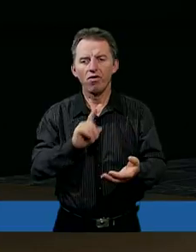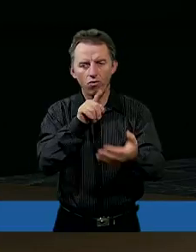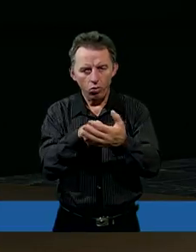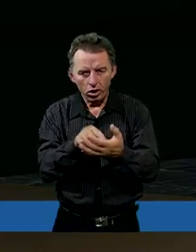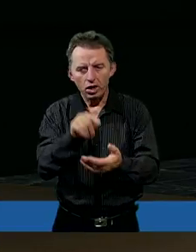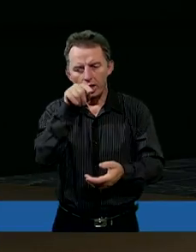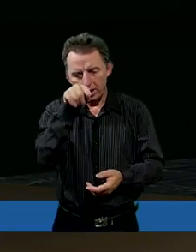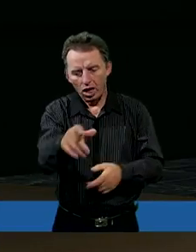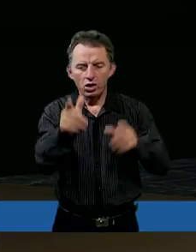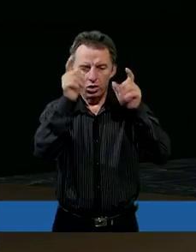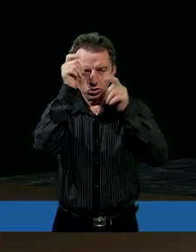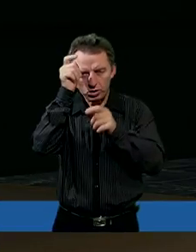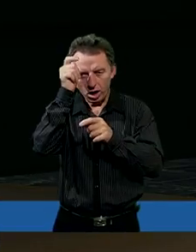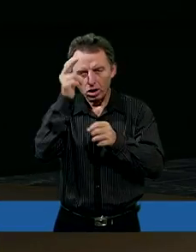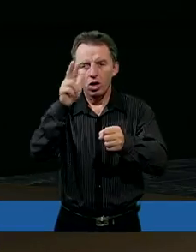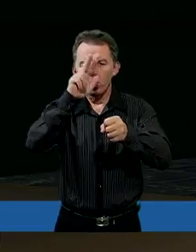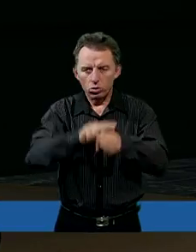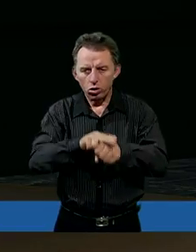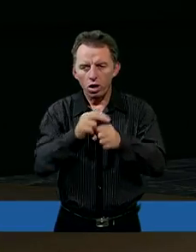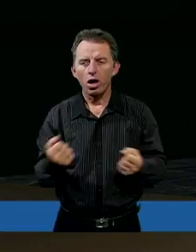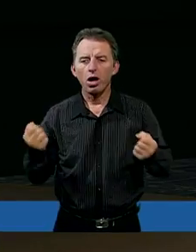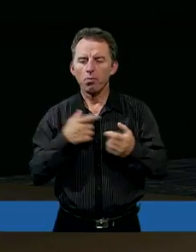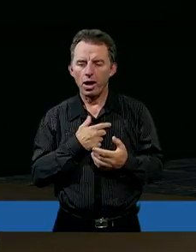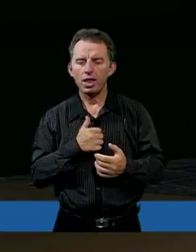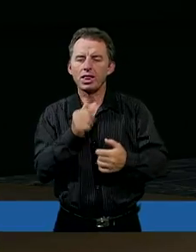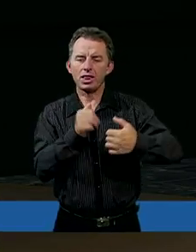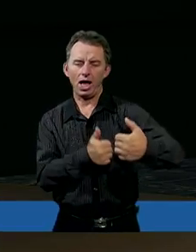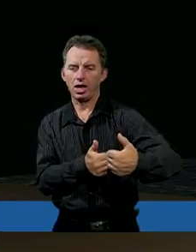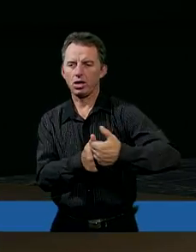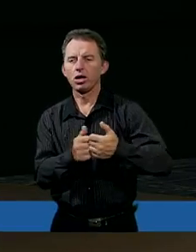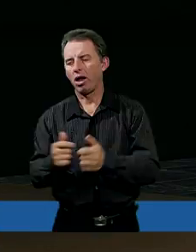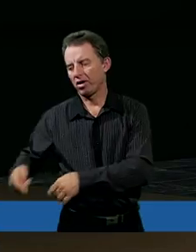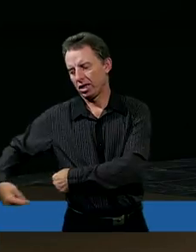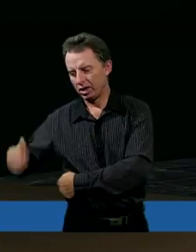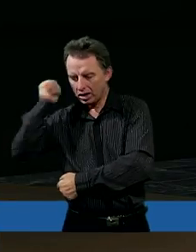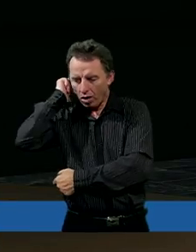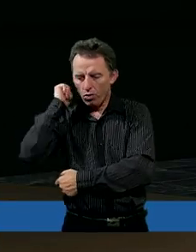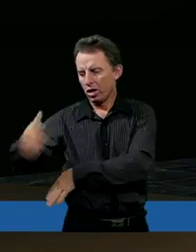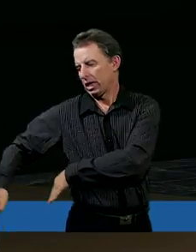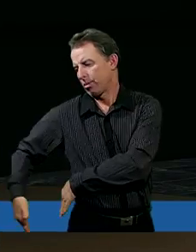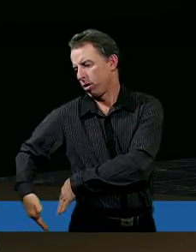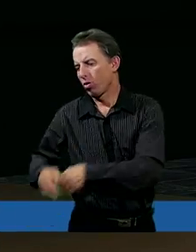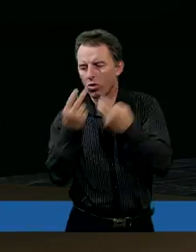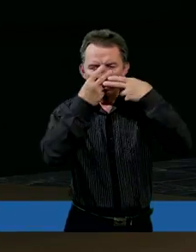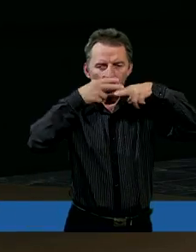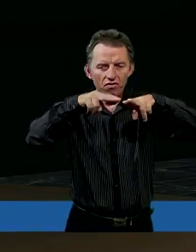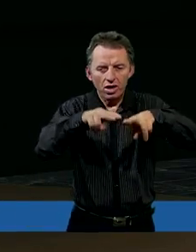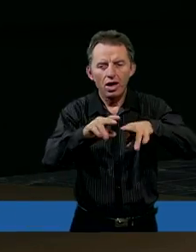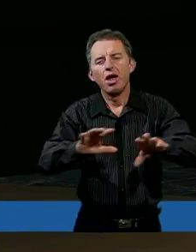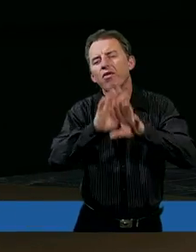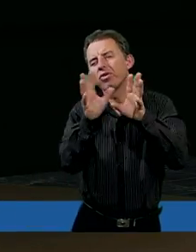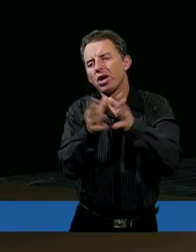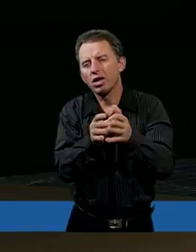właśnie, ten szatan, który przybrał taką taktykę, że zawsze z tyłu, zawsze z boku, zawsze niewidoczny, a